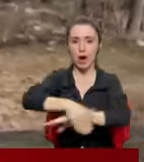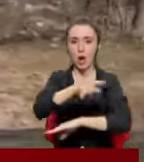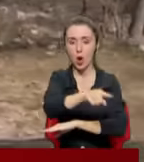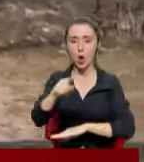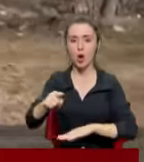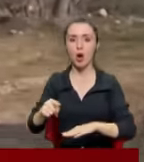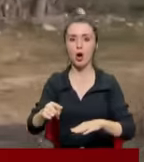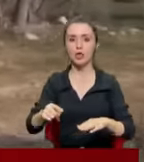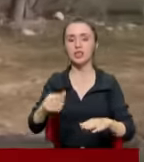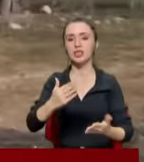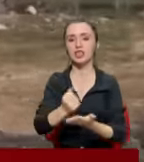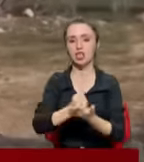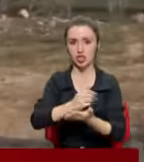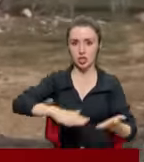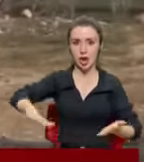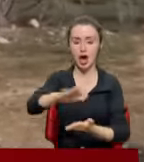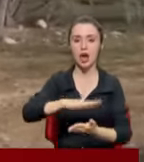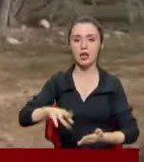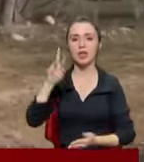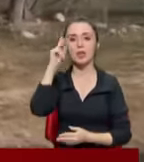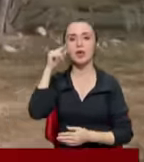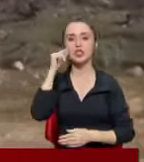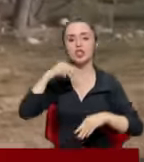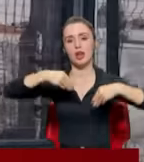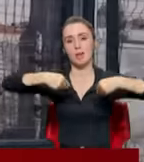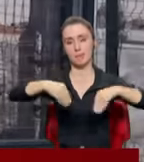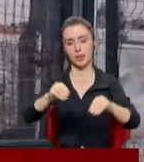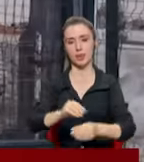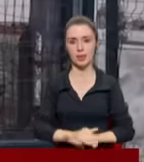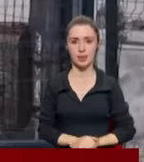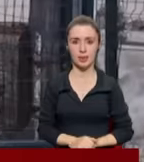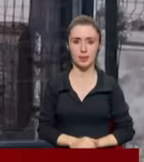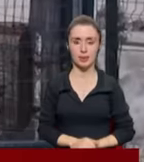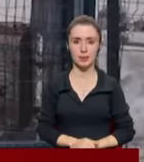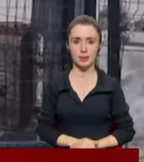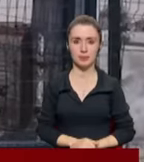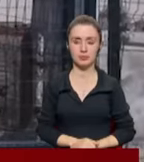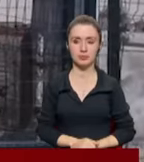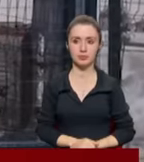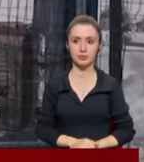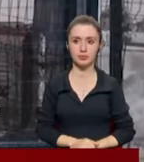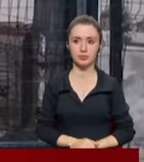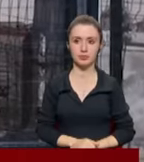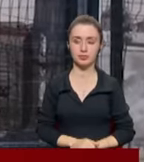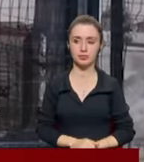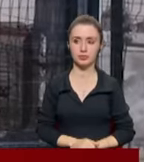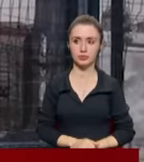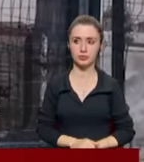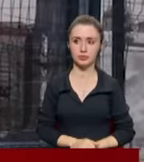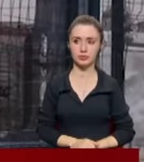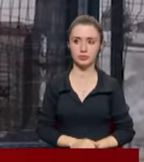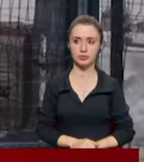Mera olarak kullanılan alanlar da yabancılara satılan araziler arasında köy tüzel kişiliğine ait araziler haraç